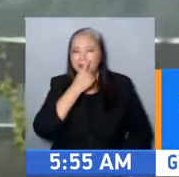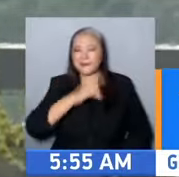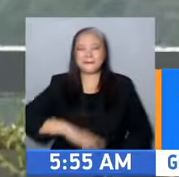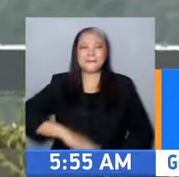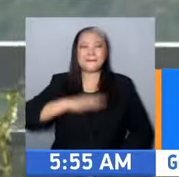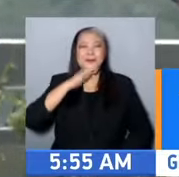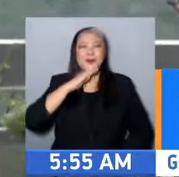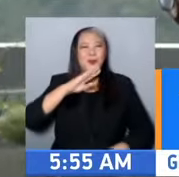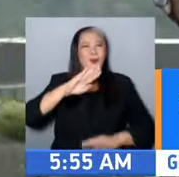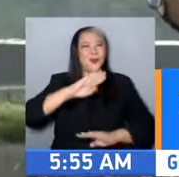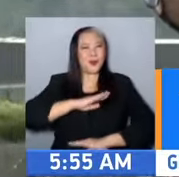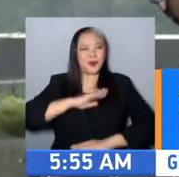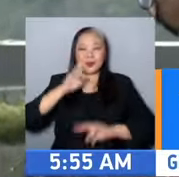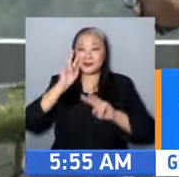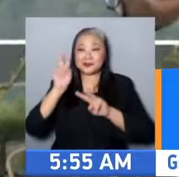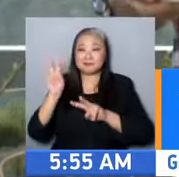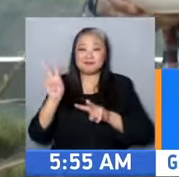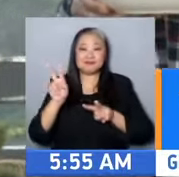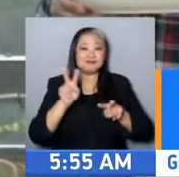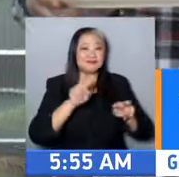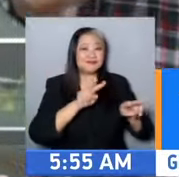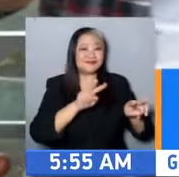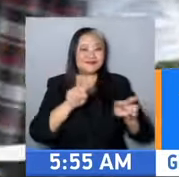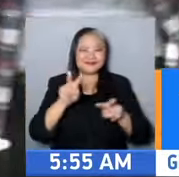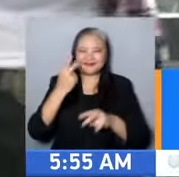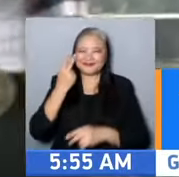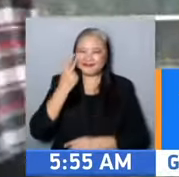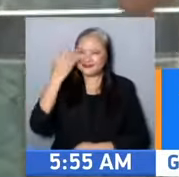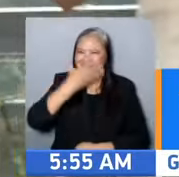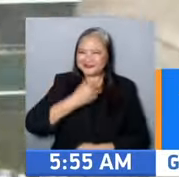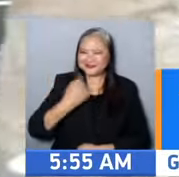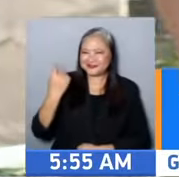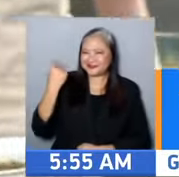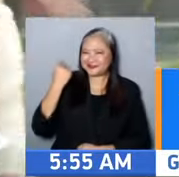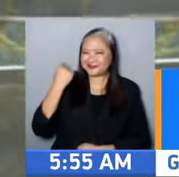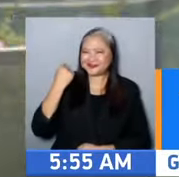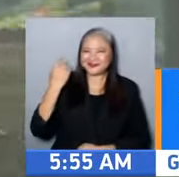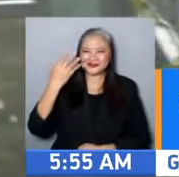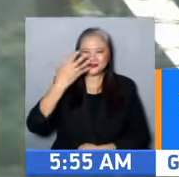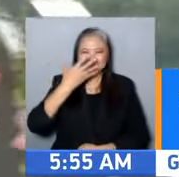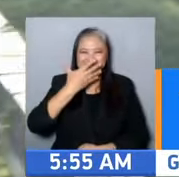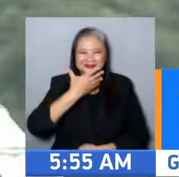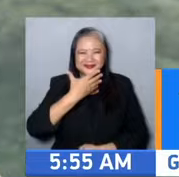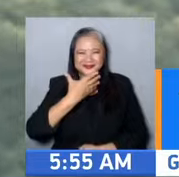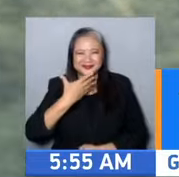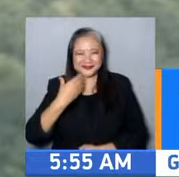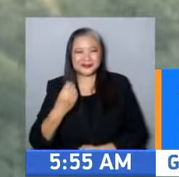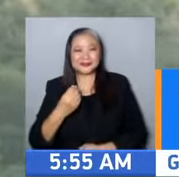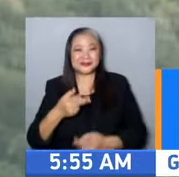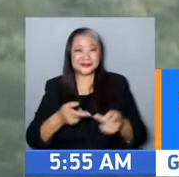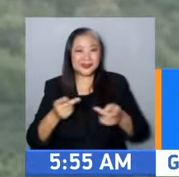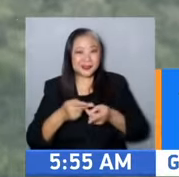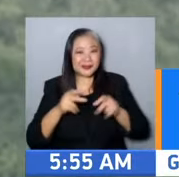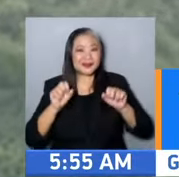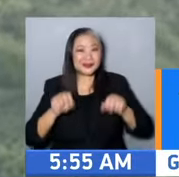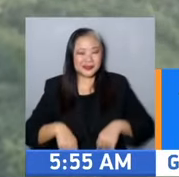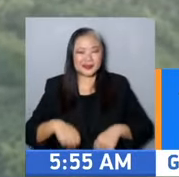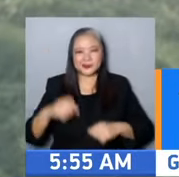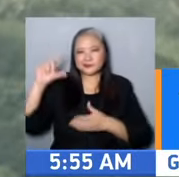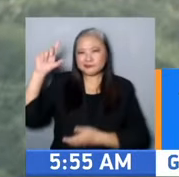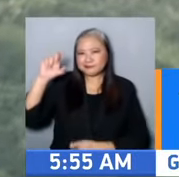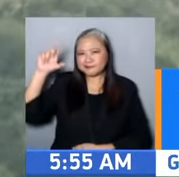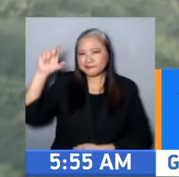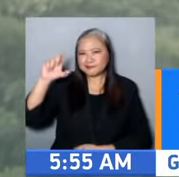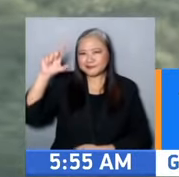lang naman, yung view natin sa likod, ano? Kitang-kita nyo, napakaganda. Ang daming mga spots dito na pwede kang mag-picture-picture. Oo, basta